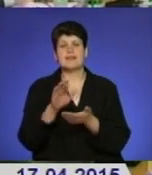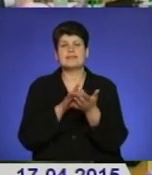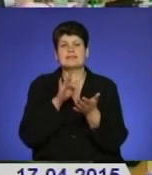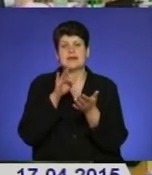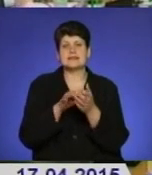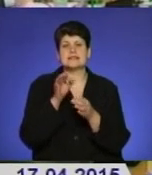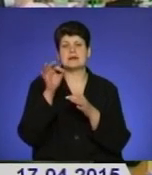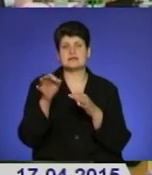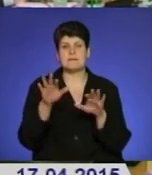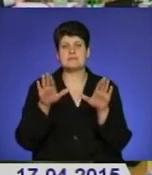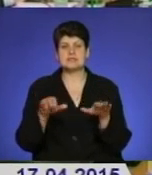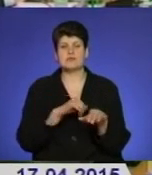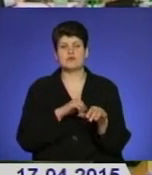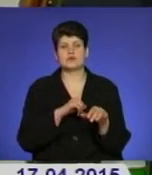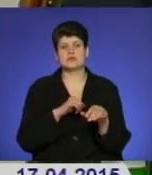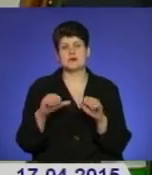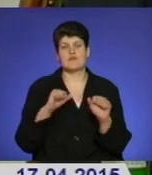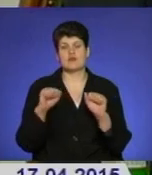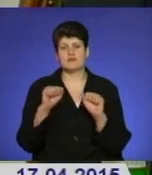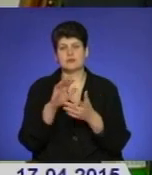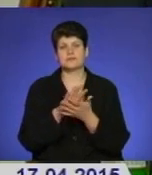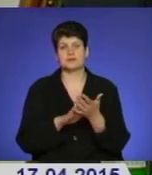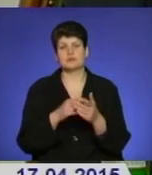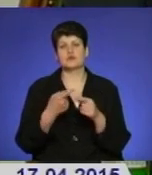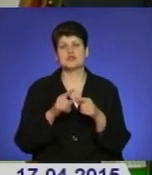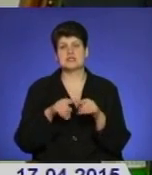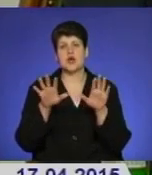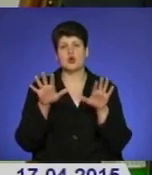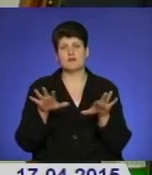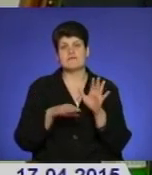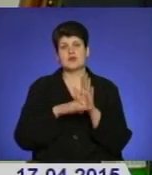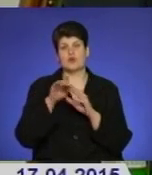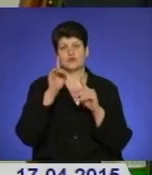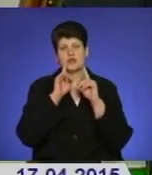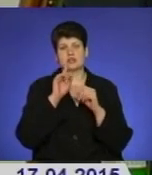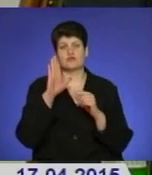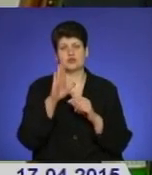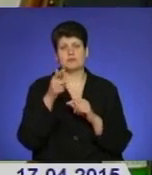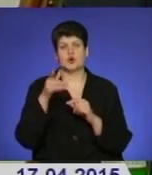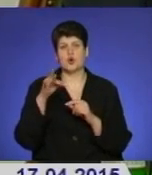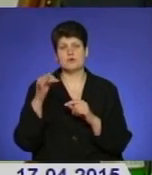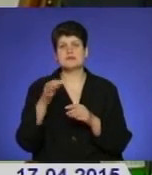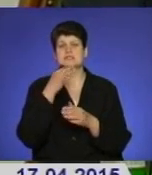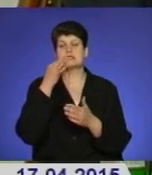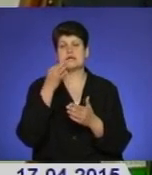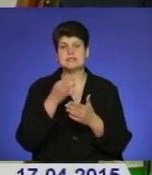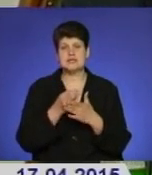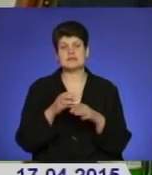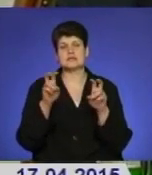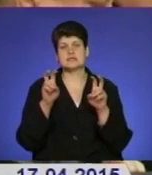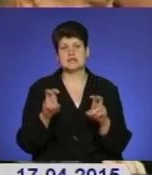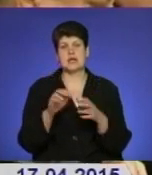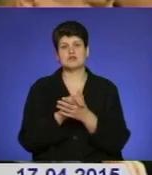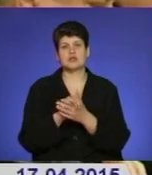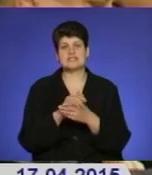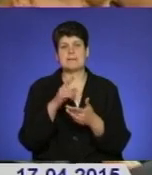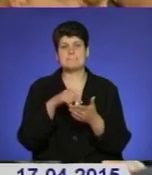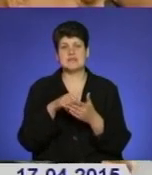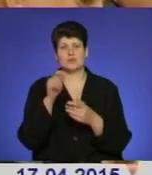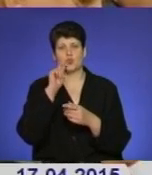Децентралізація місцевого самоврядування триватиме. Про це голова Верховної Ради Володимир Гройсман заявив на засіданні Асоціації міст України.